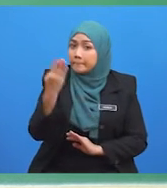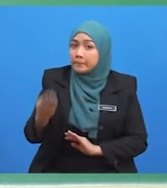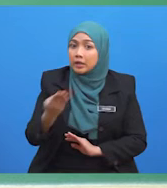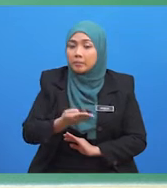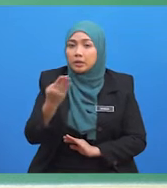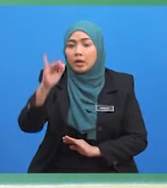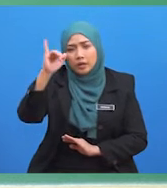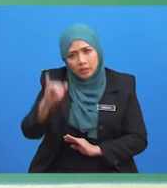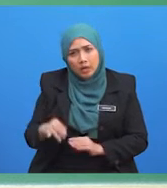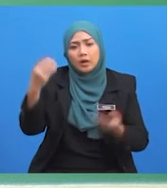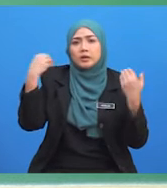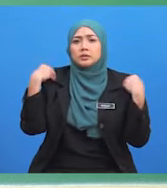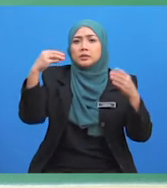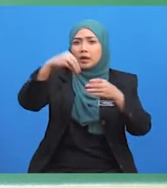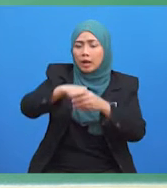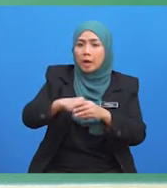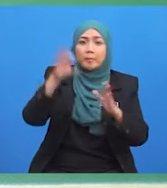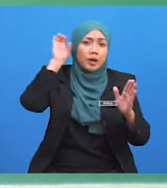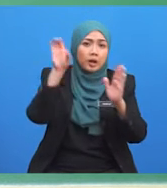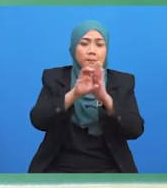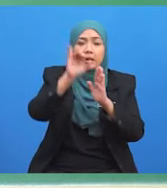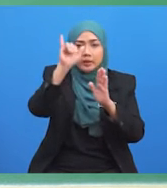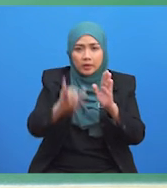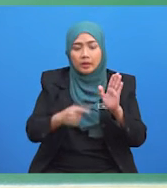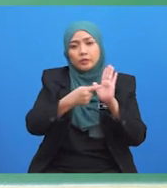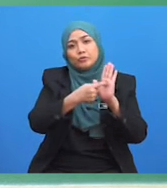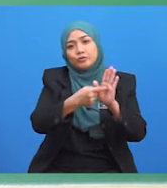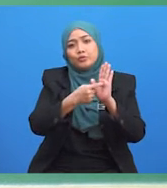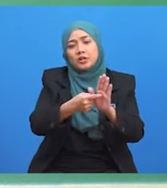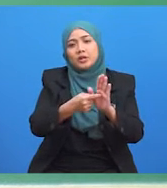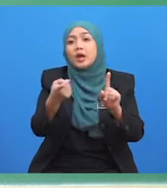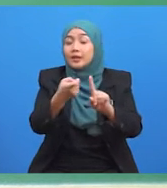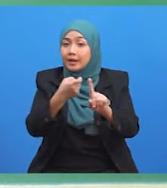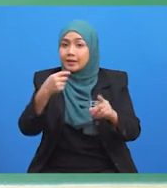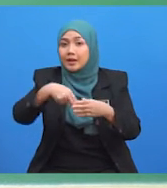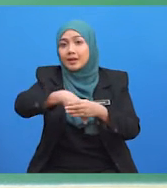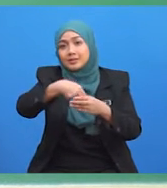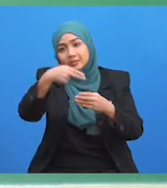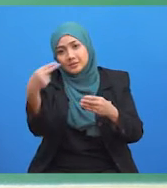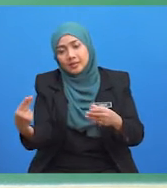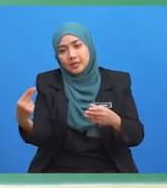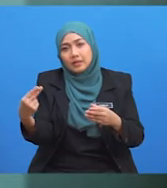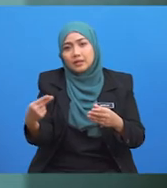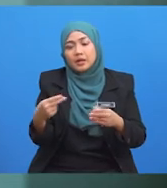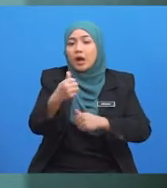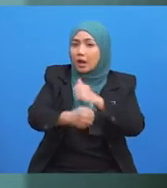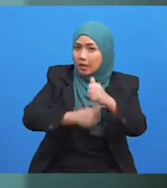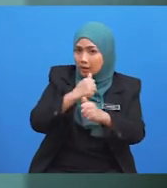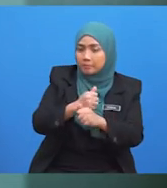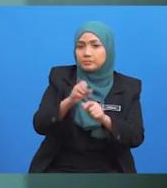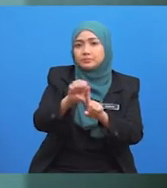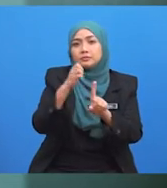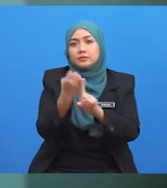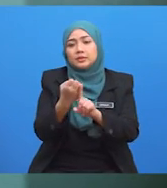ada dalam gambar-gambar ini adalah hasil daripada sumber alam sekitar. Pada masa